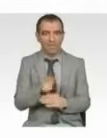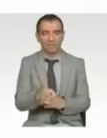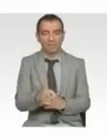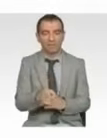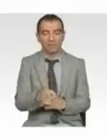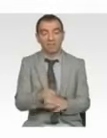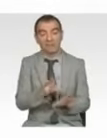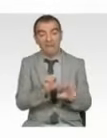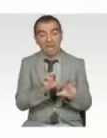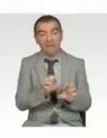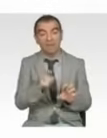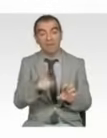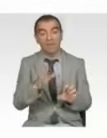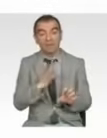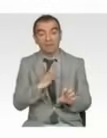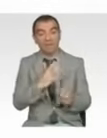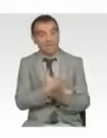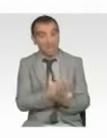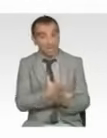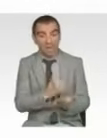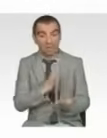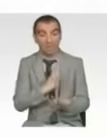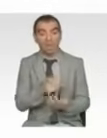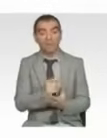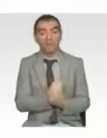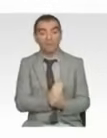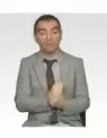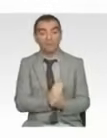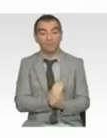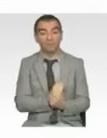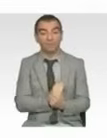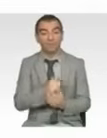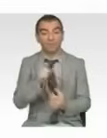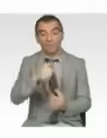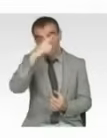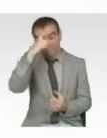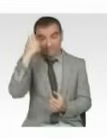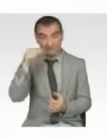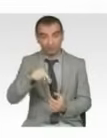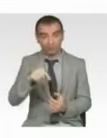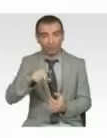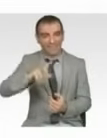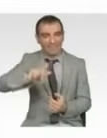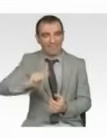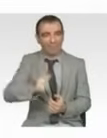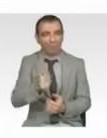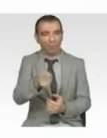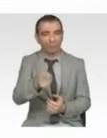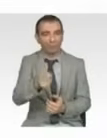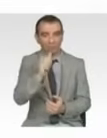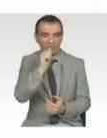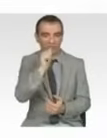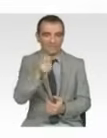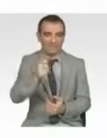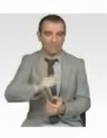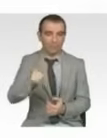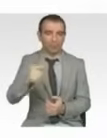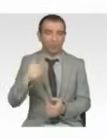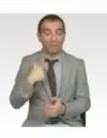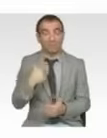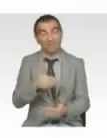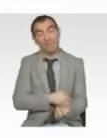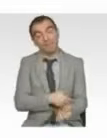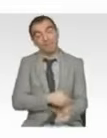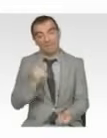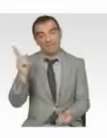kaynak, kaynaklar da var. Kaynağı da binlerce yıl öncesine dayanmış. Yazın bunun limonatası yapılıyor bizim yörelerde.